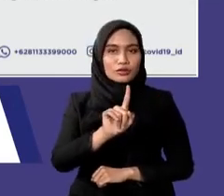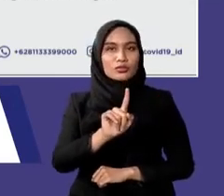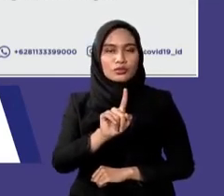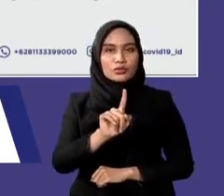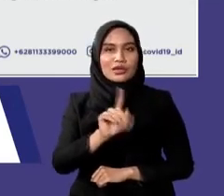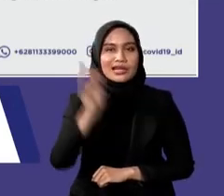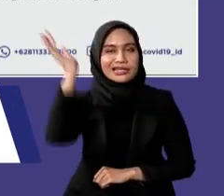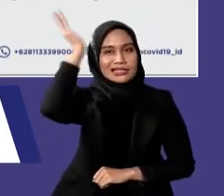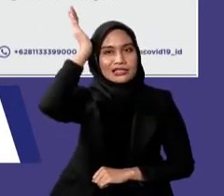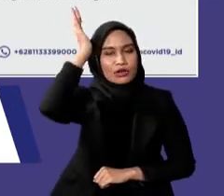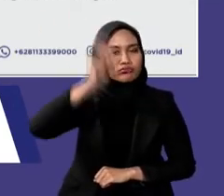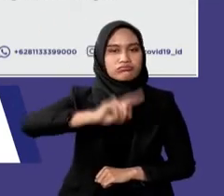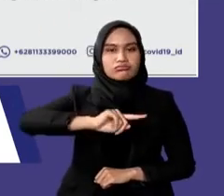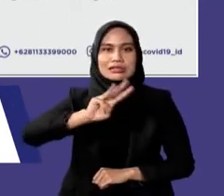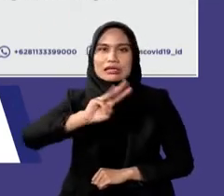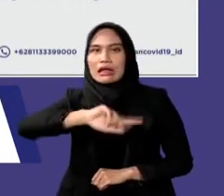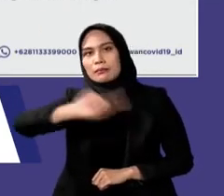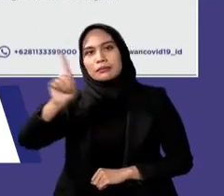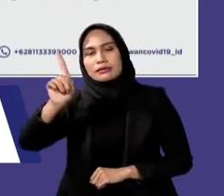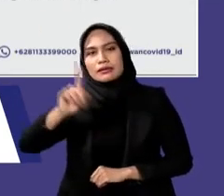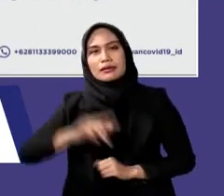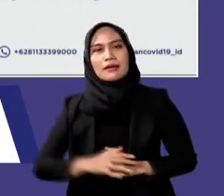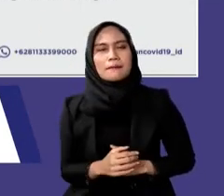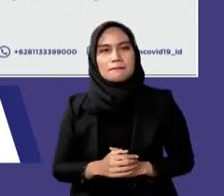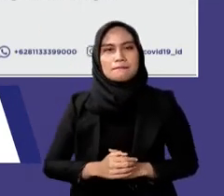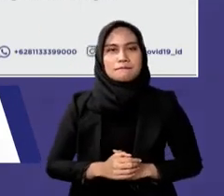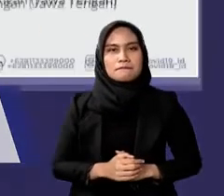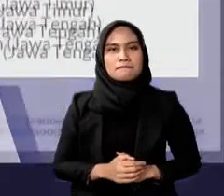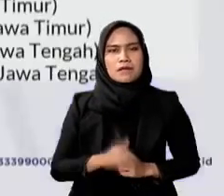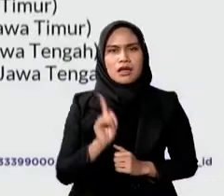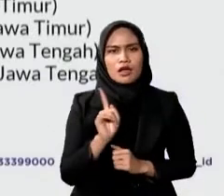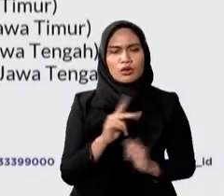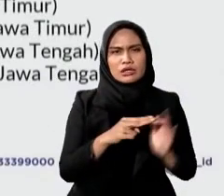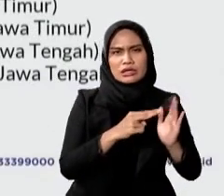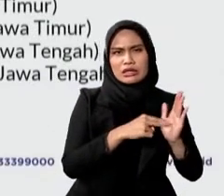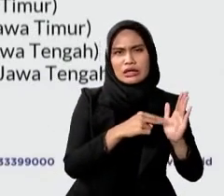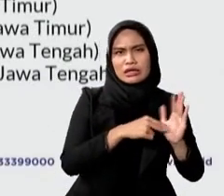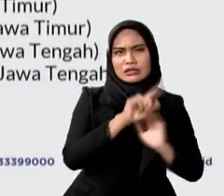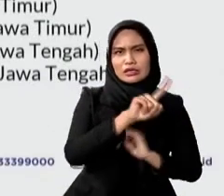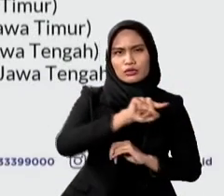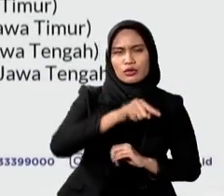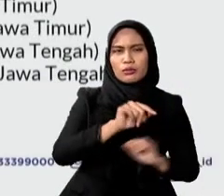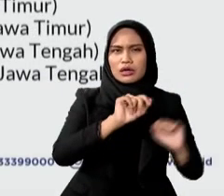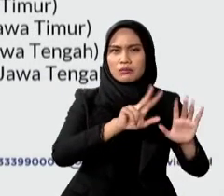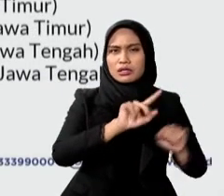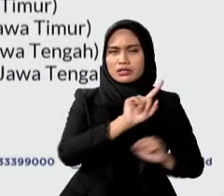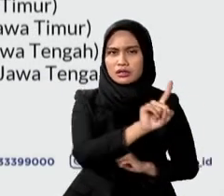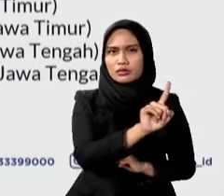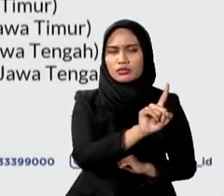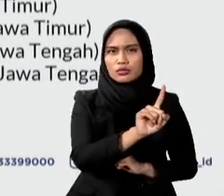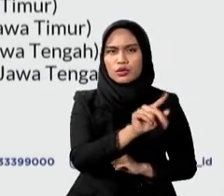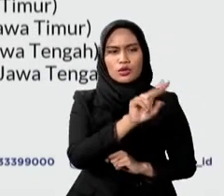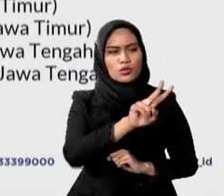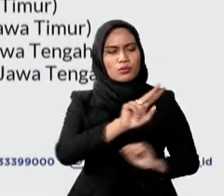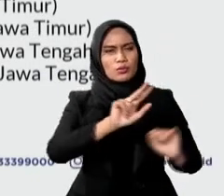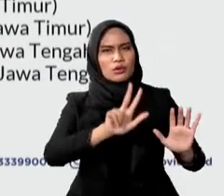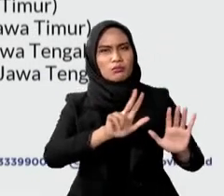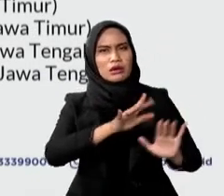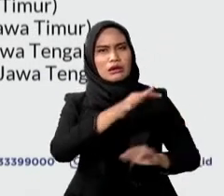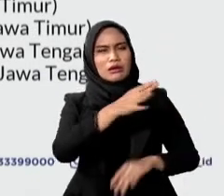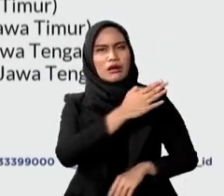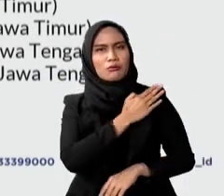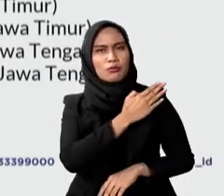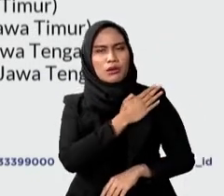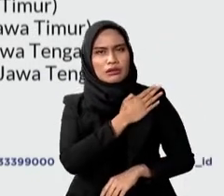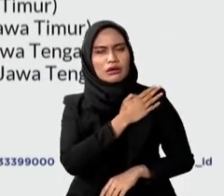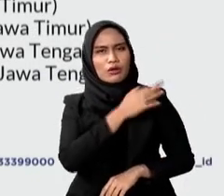zona hijau lebih dari 3. Skor 1,81 yaitu dari 28 kabupaten kota ini adalah